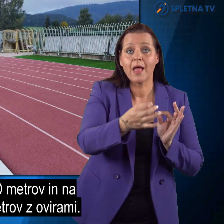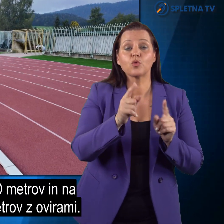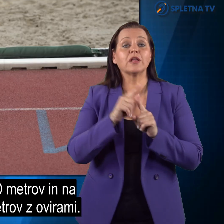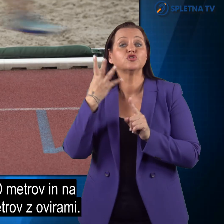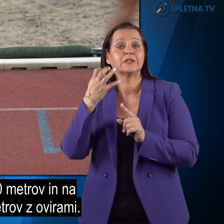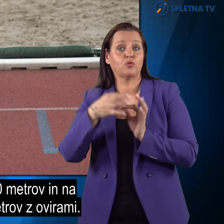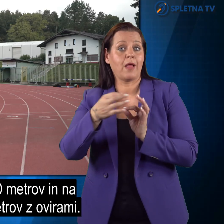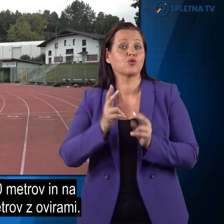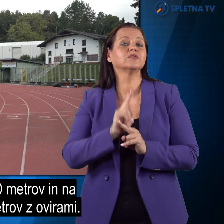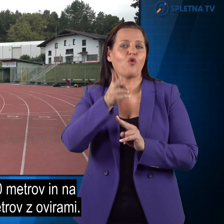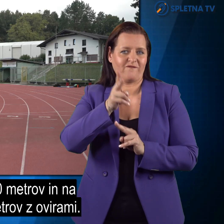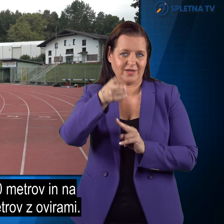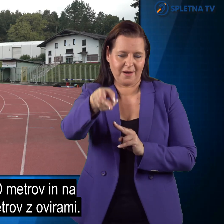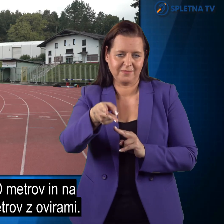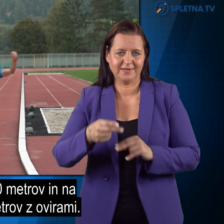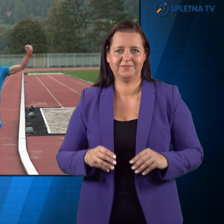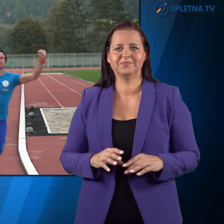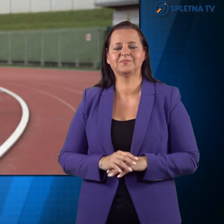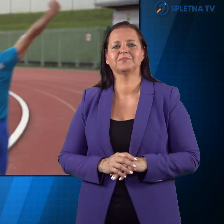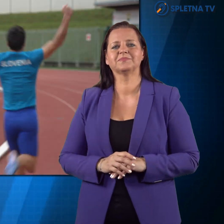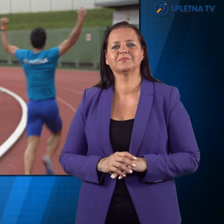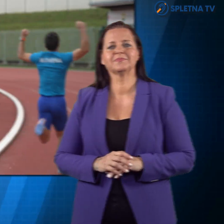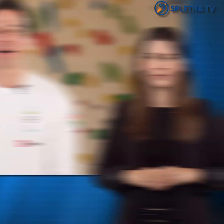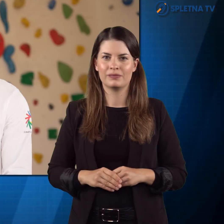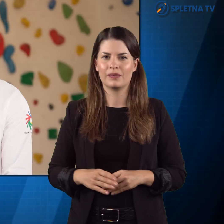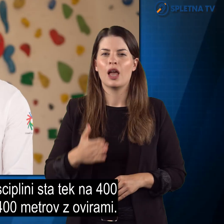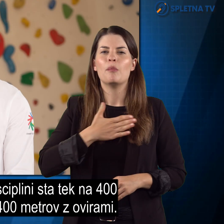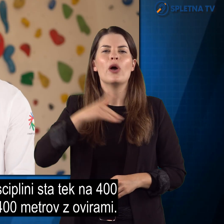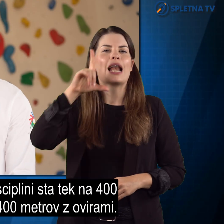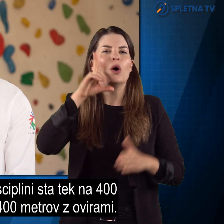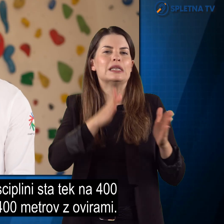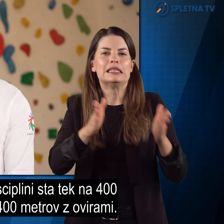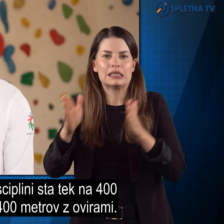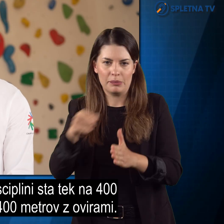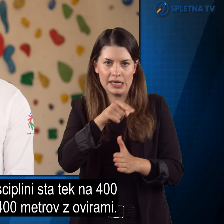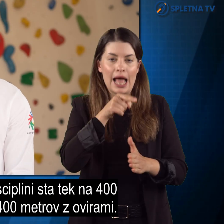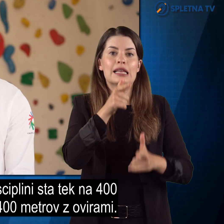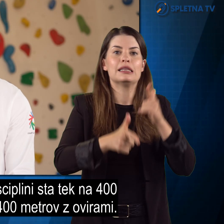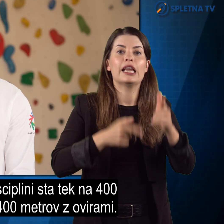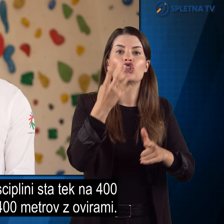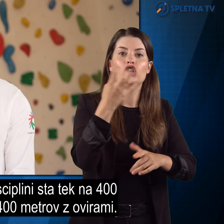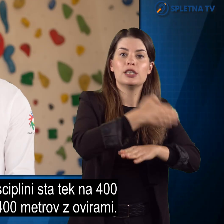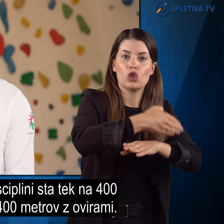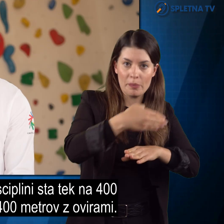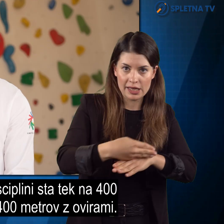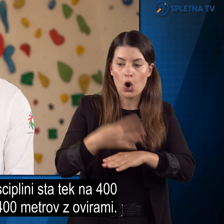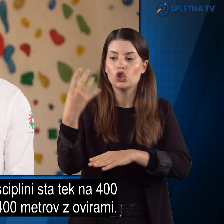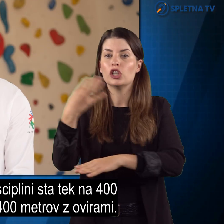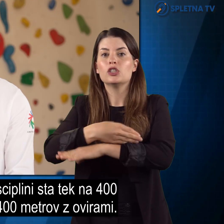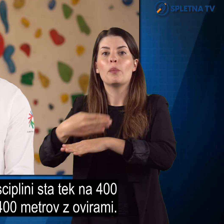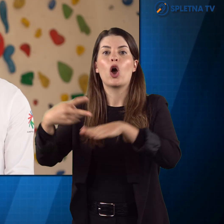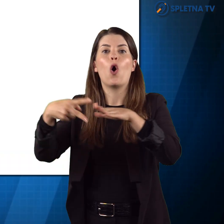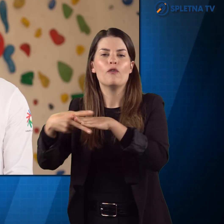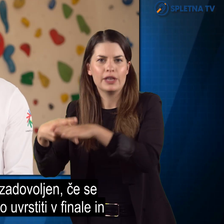metrov in na 400 metrov z ovirami. Moji glavni disciplini sta tek na 400 metrov in 400 metrov